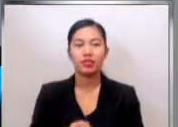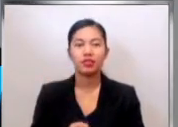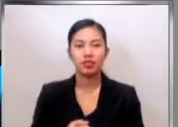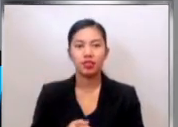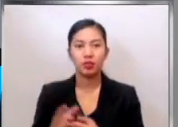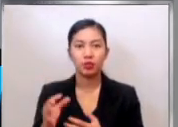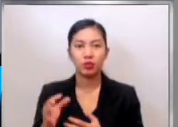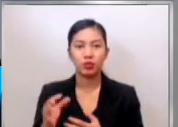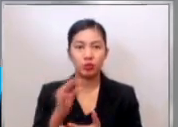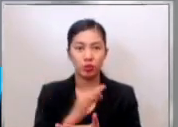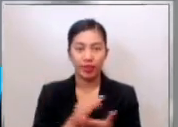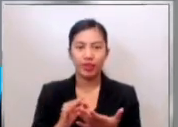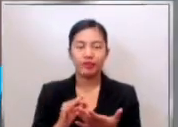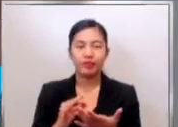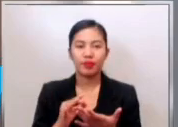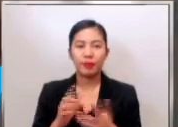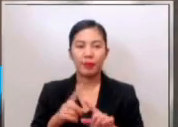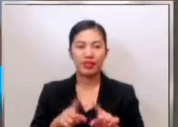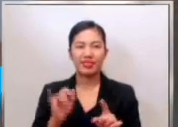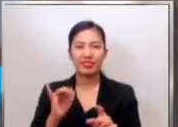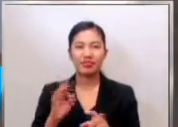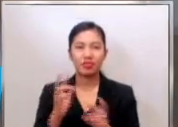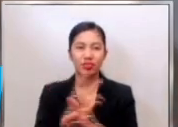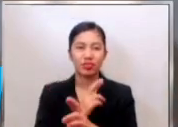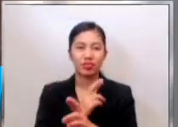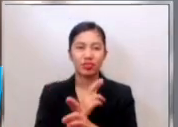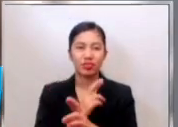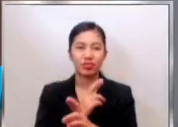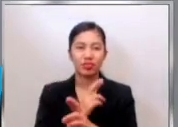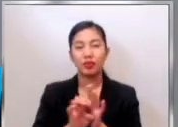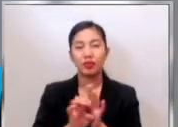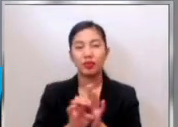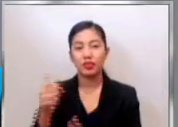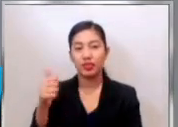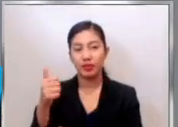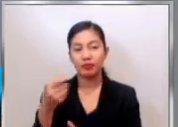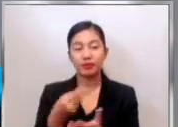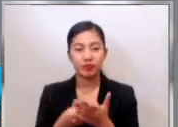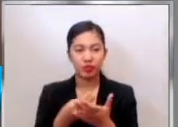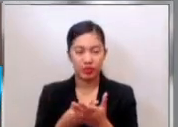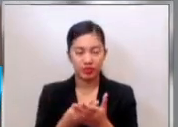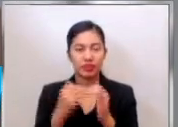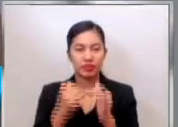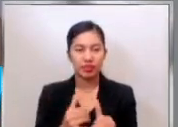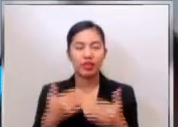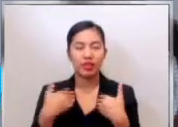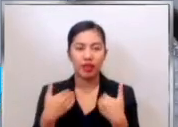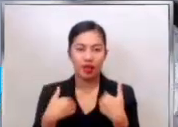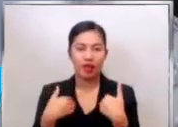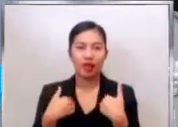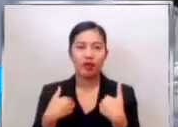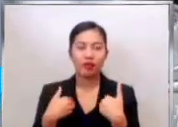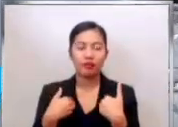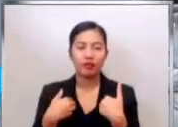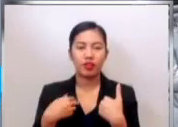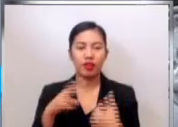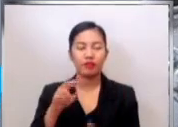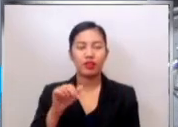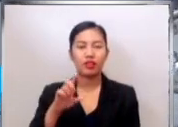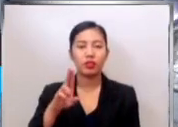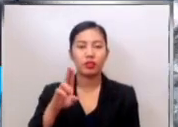mga ordinaryong coin gaya ng 10 peso coin na ito, may halaga depende sa taon. Malaki ang potential